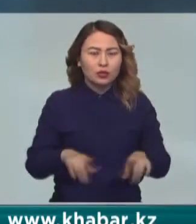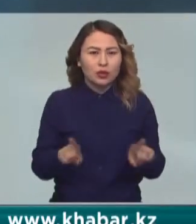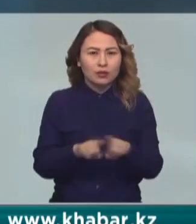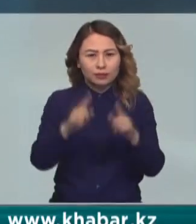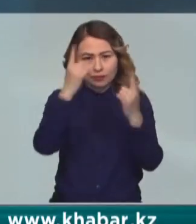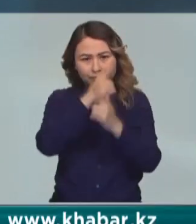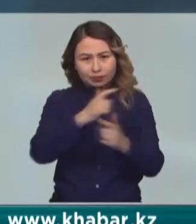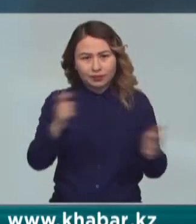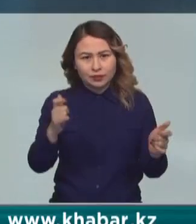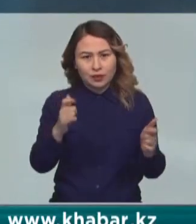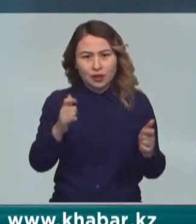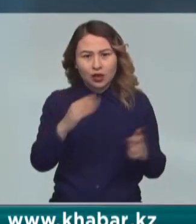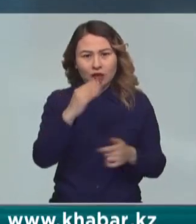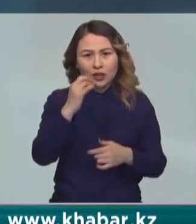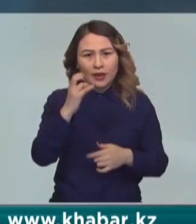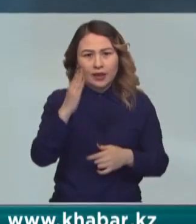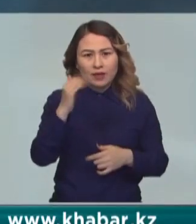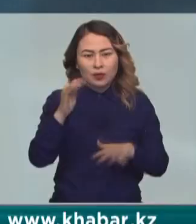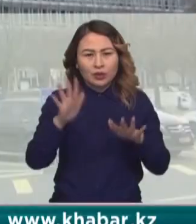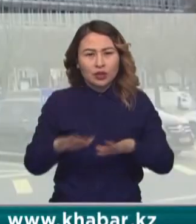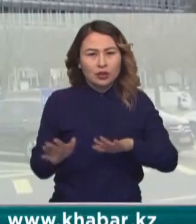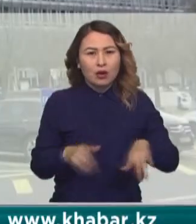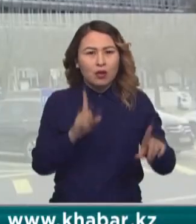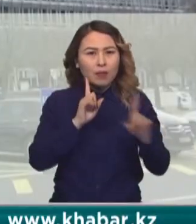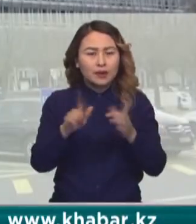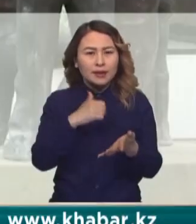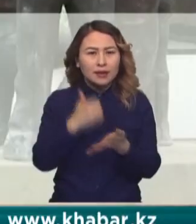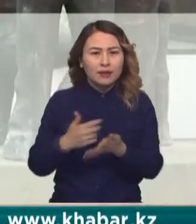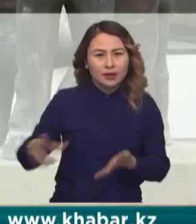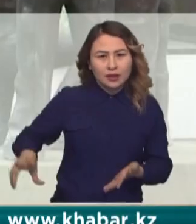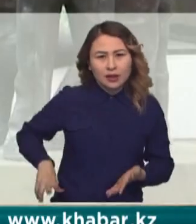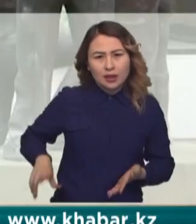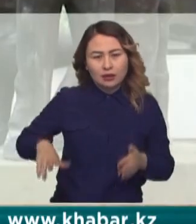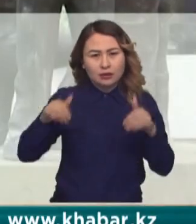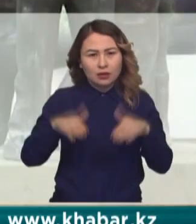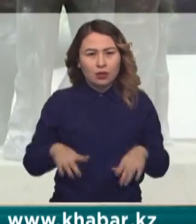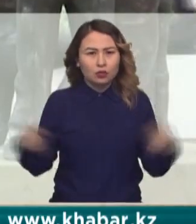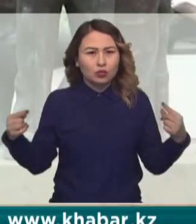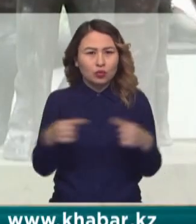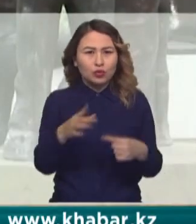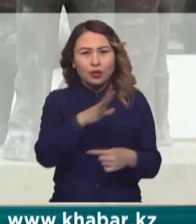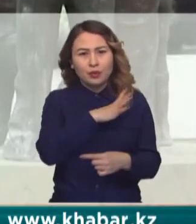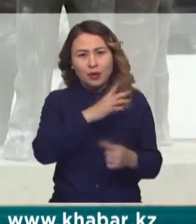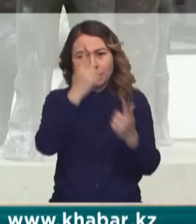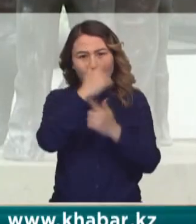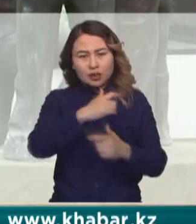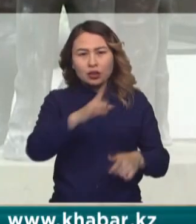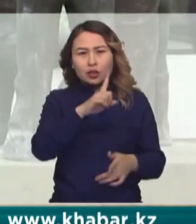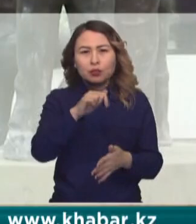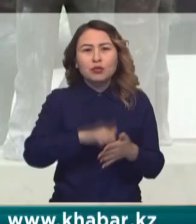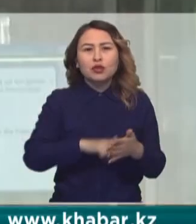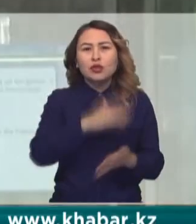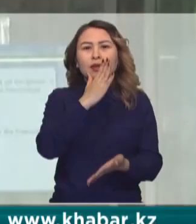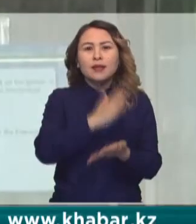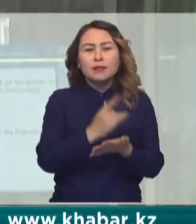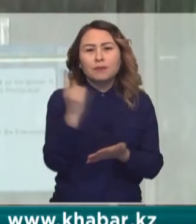төтенше жағдай жариялады. Ұйымның Женевада өткен жиында бас директоры осындай шешімге тоқтағандарын мәліметті. Оған бірнеше себеп